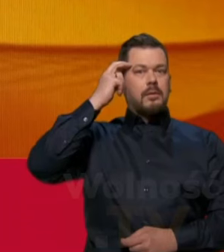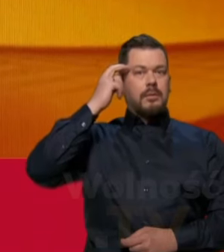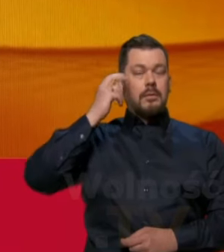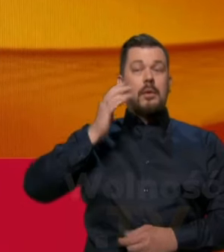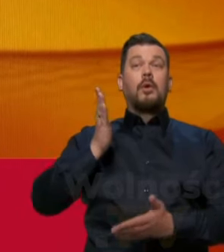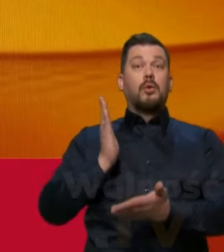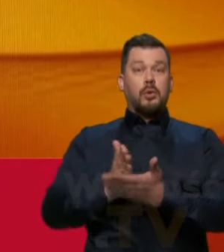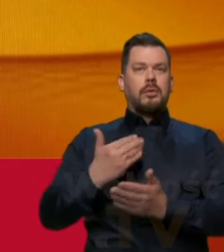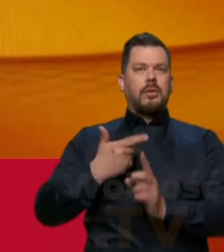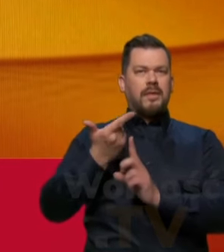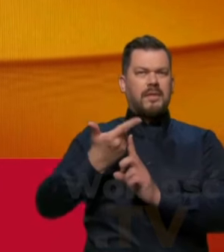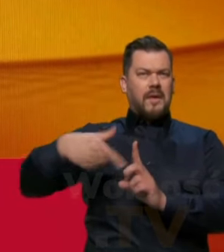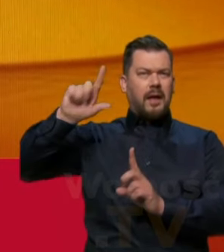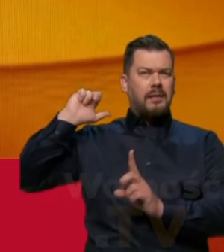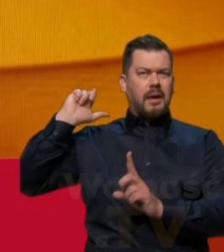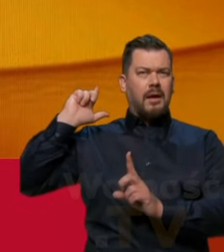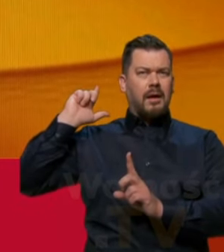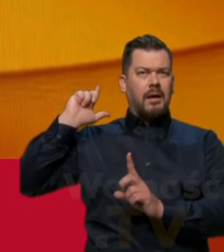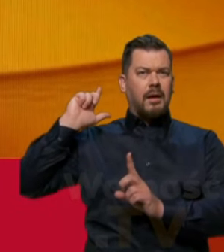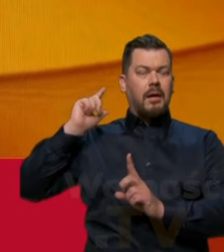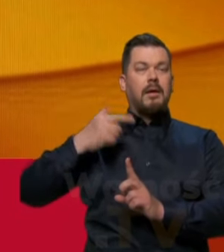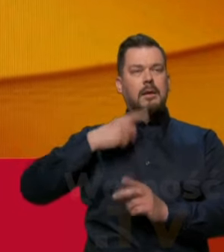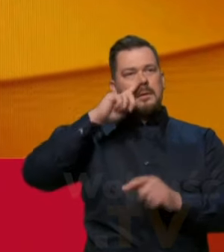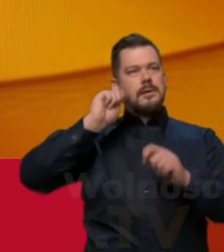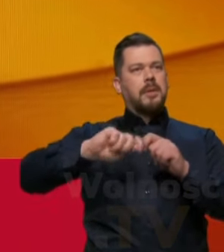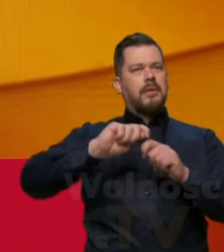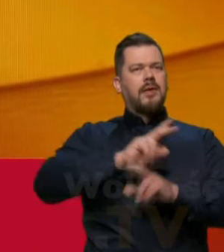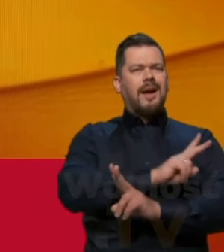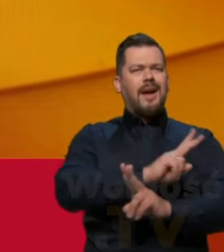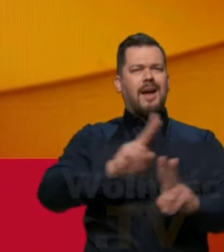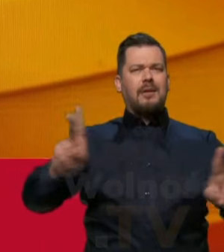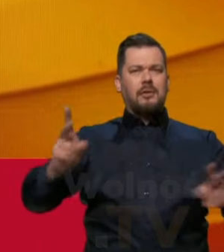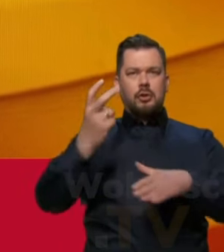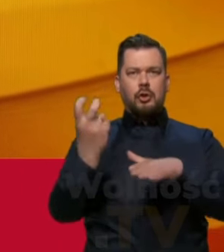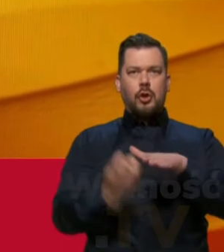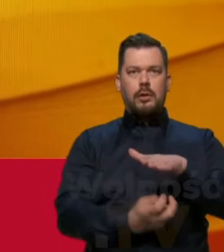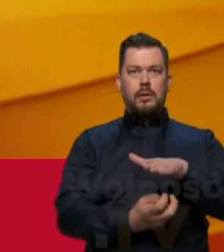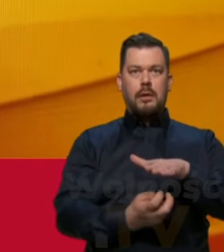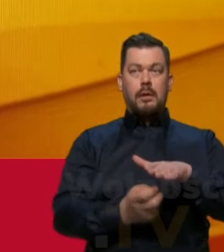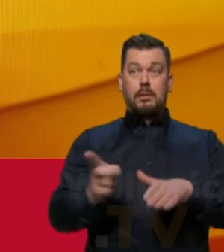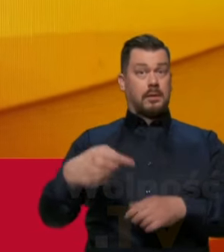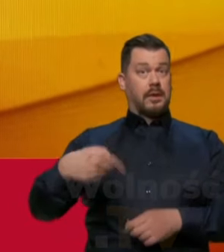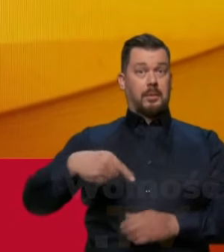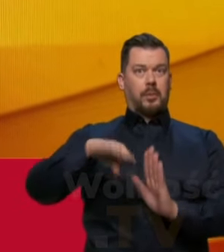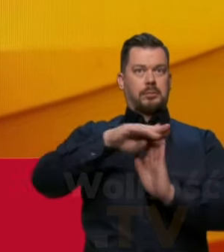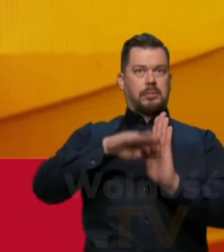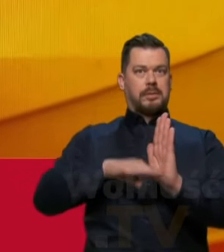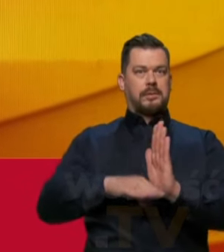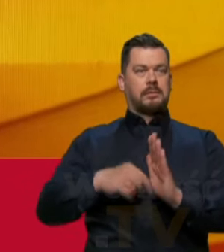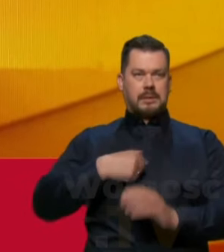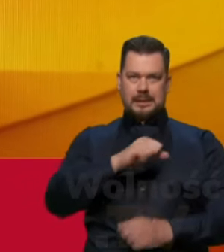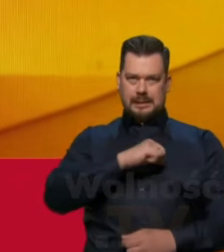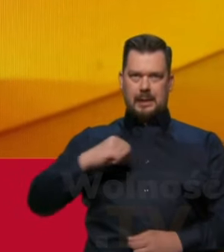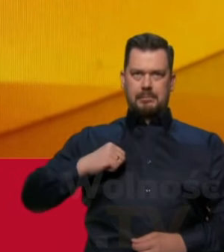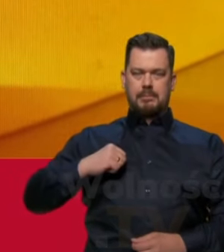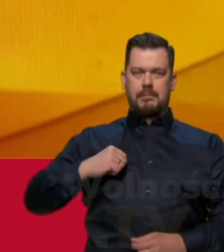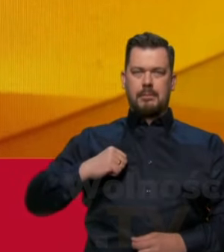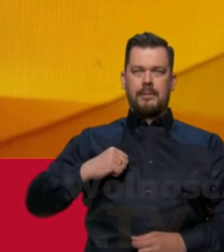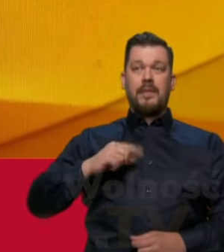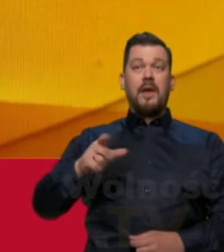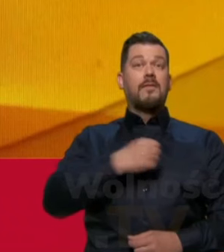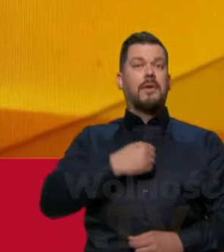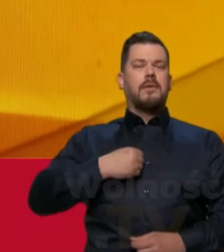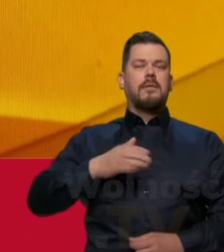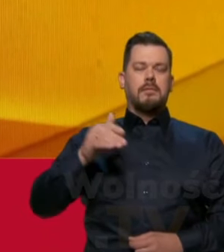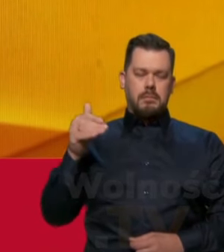wtedy, dwa lata temu, zrobiłem sam przegląd wszystkich miejsc schronienia, mimo że nie było podstaw prawnych do tego. I wiemy, że warszawiacy mają się gdzie